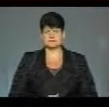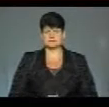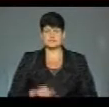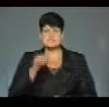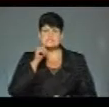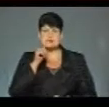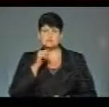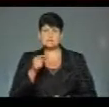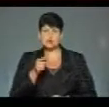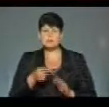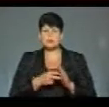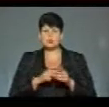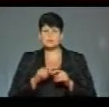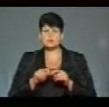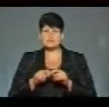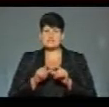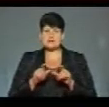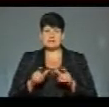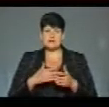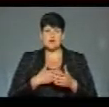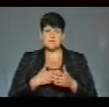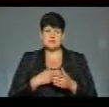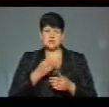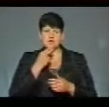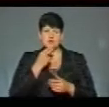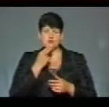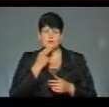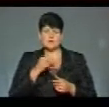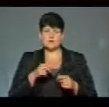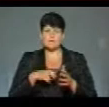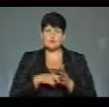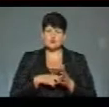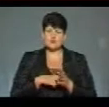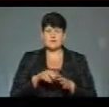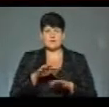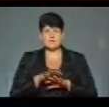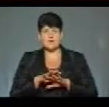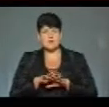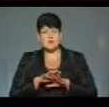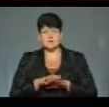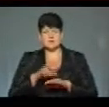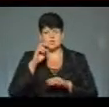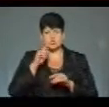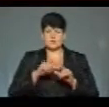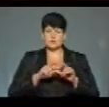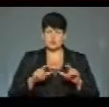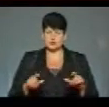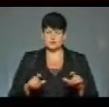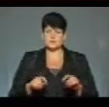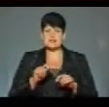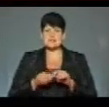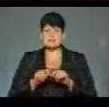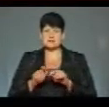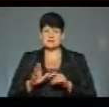Завтра в Тернополі планують перевірити заклади громадського харчування, поштові та банківські відділення, державні установи. Інспекція